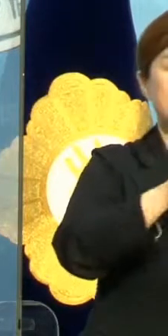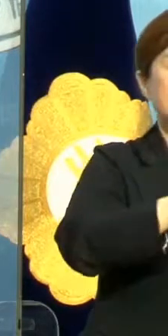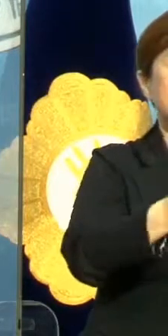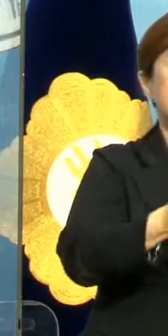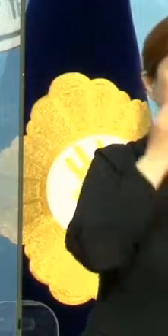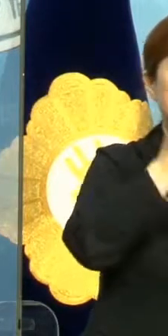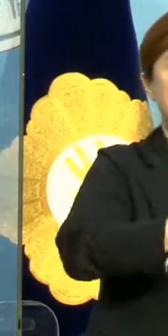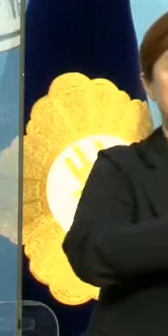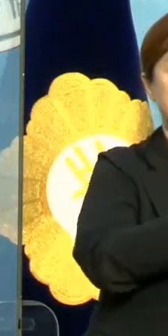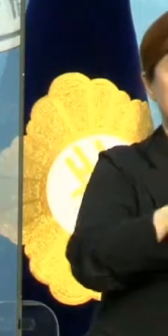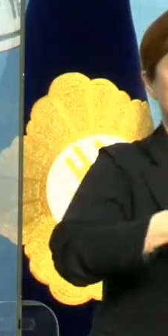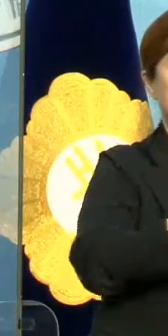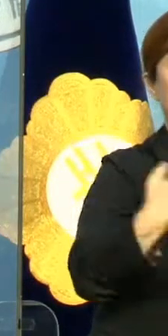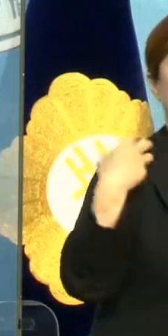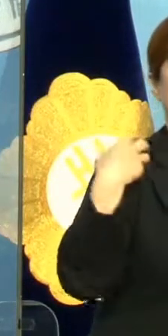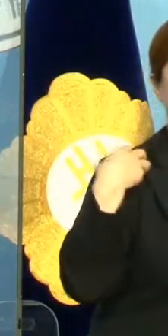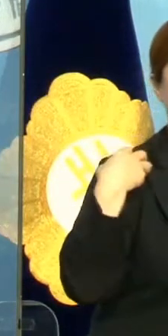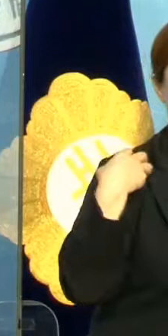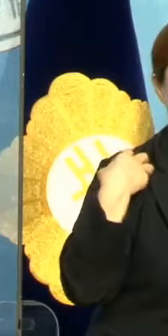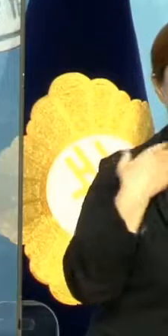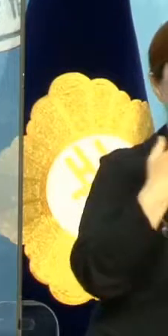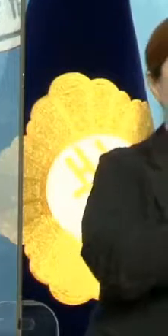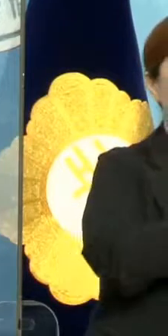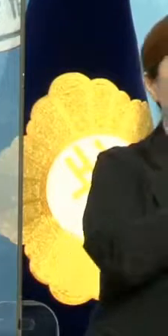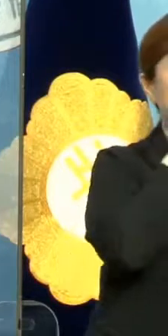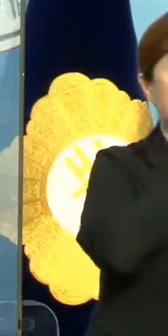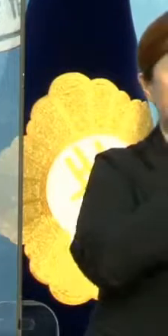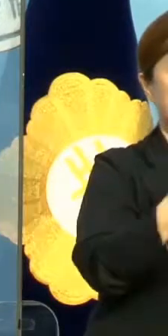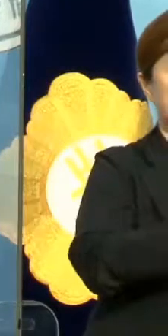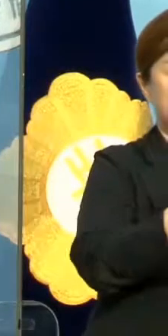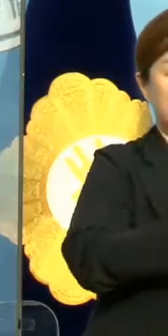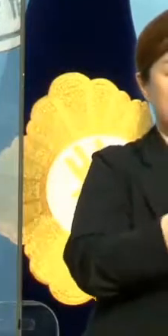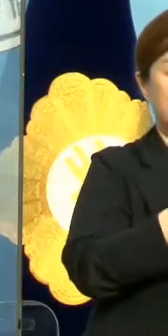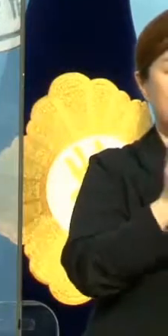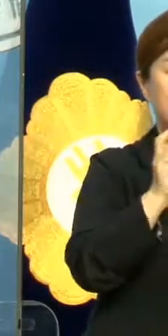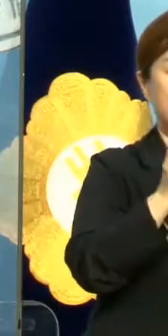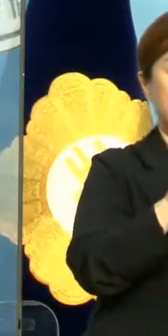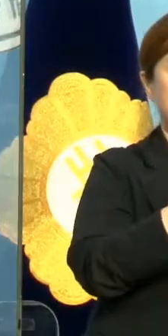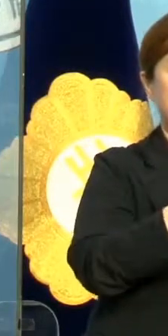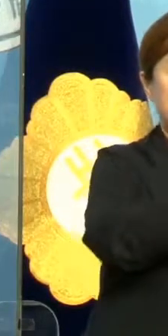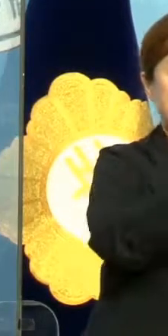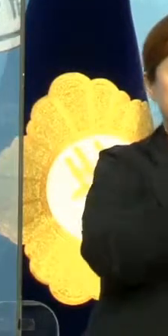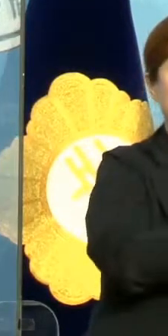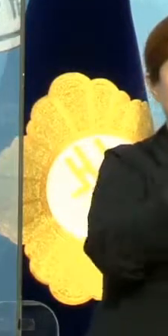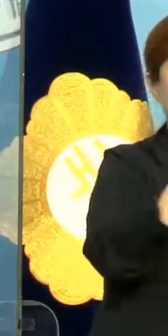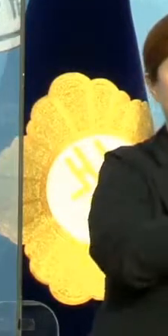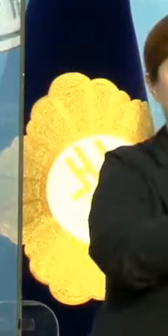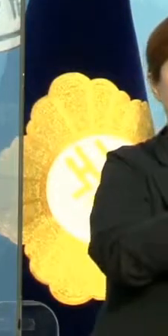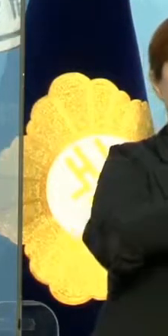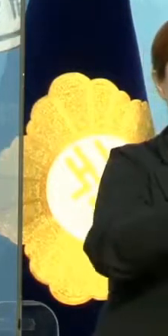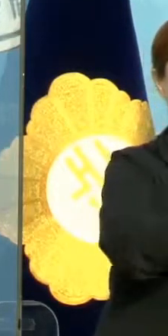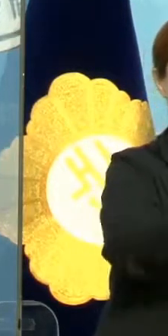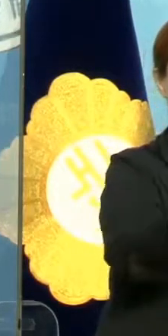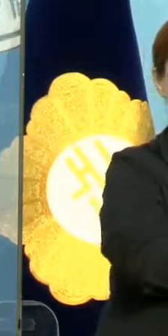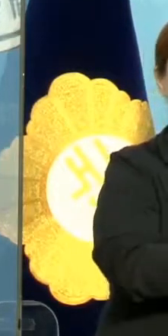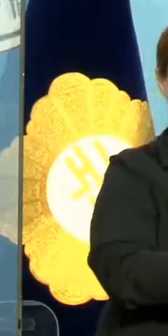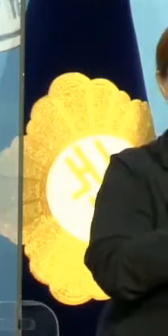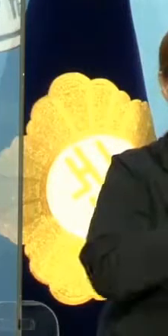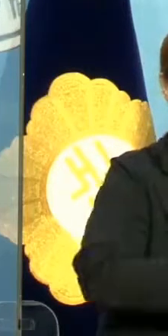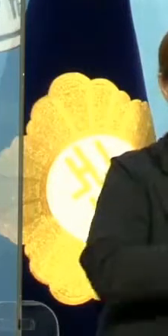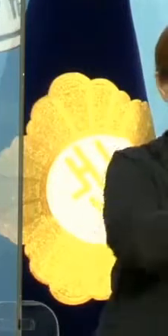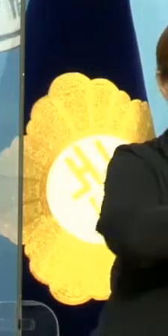혁신을 책임지는 중소벤처기업 진흥 공단 이사장 을 영입 역임했고 임기를